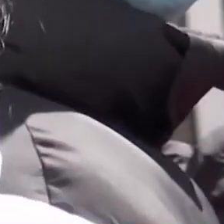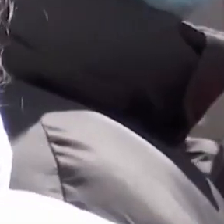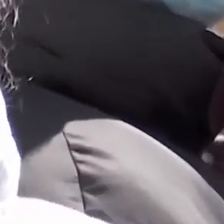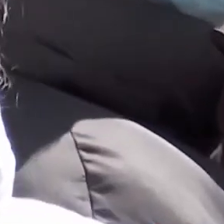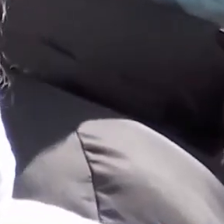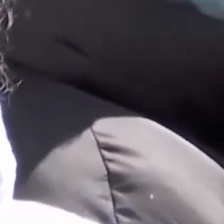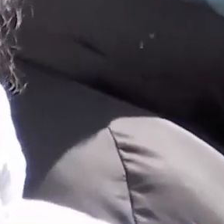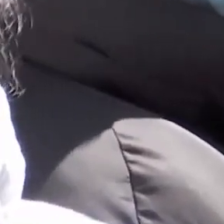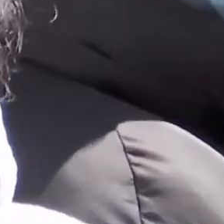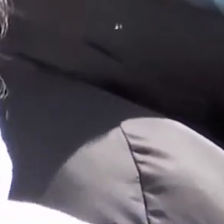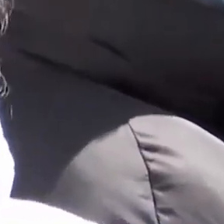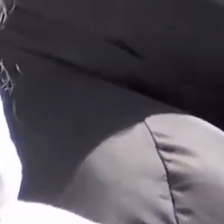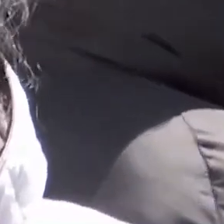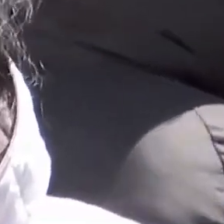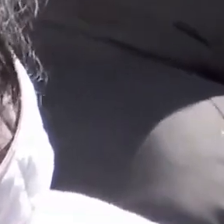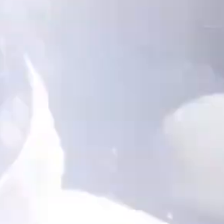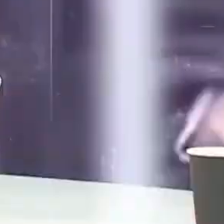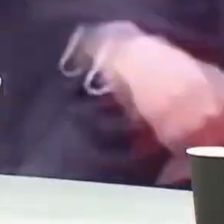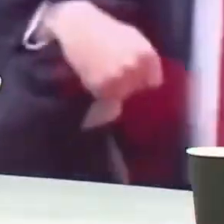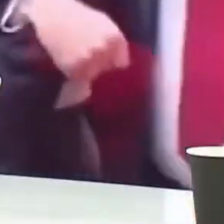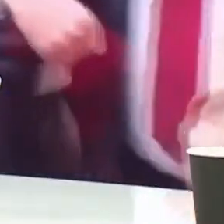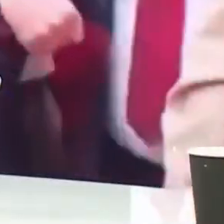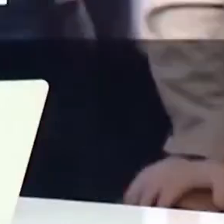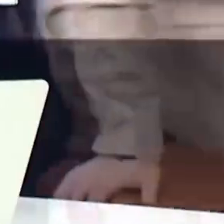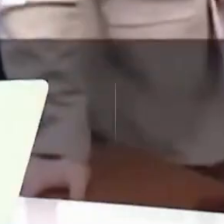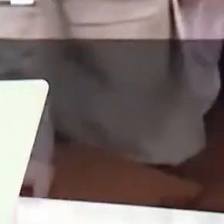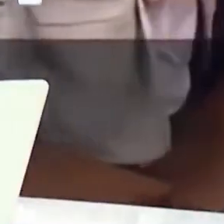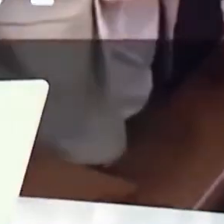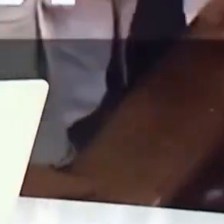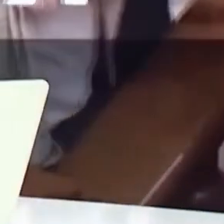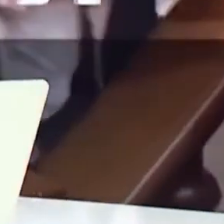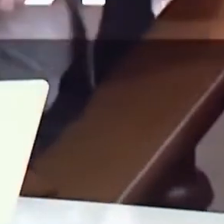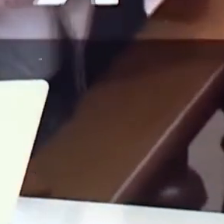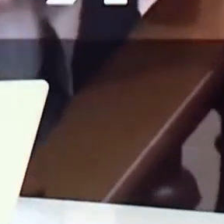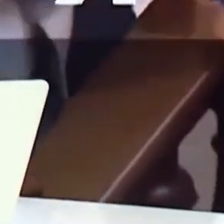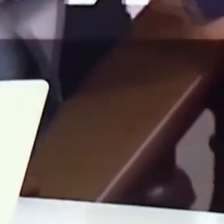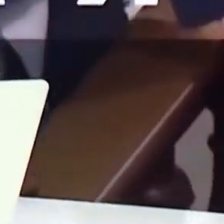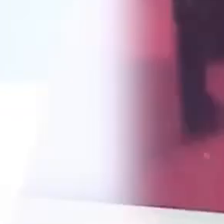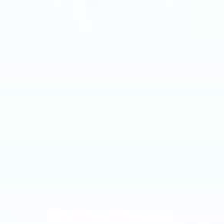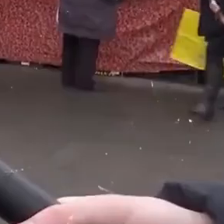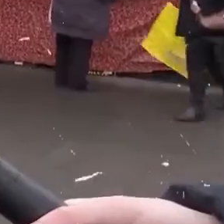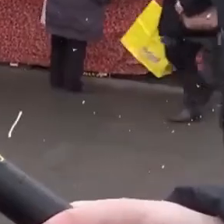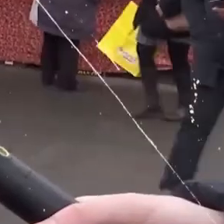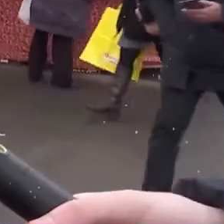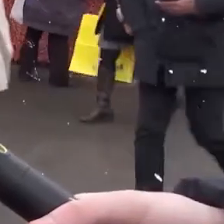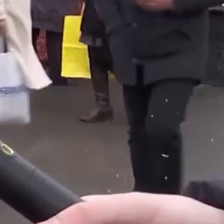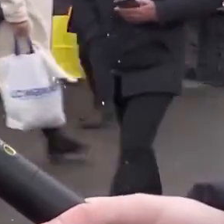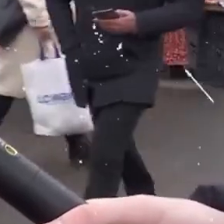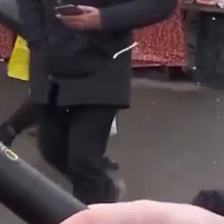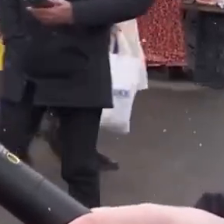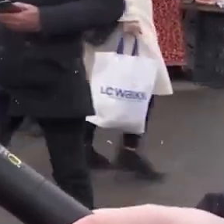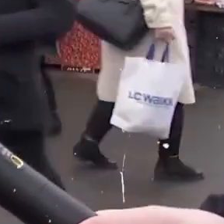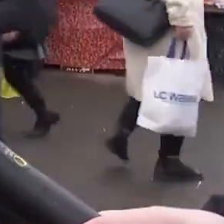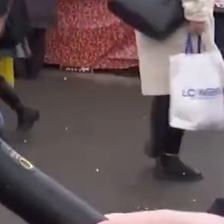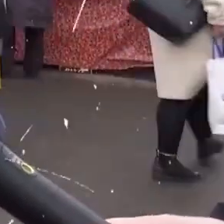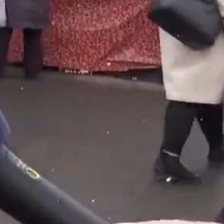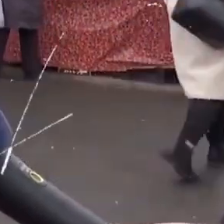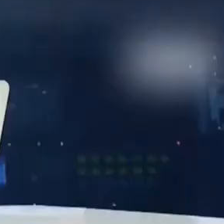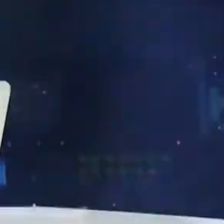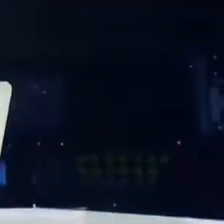sfarsi vă Paulo sousa va fi cea mai și oprească se